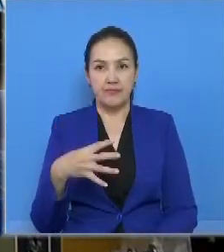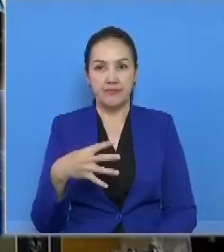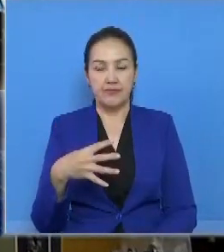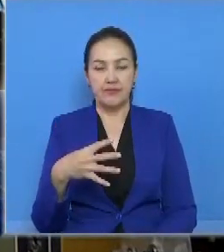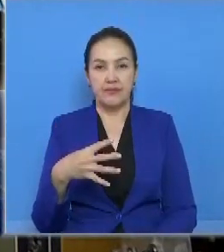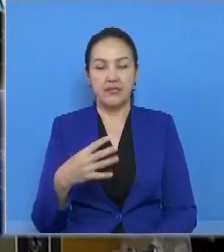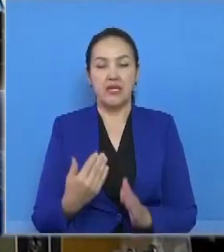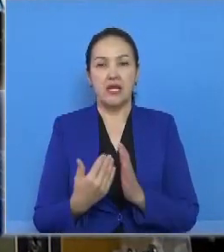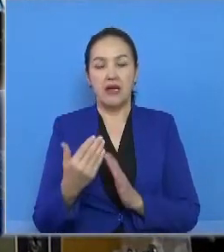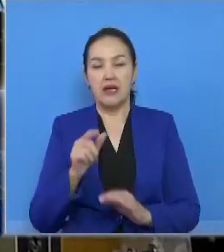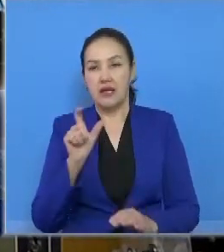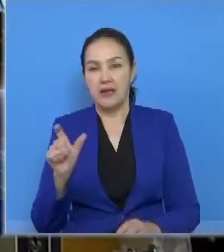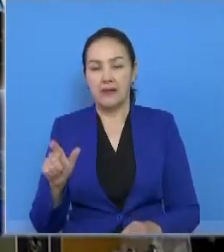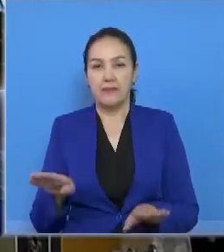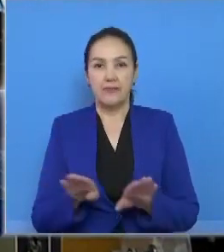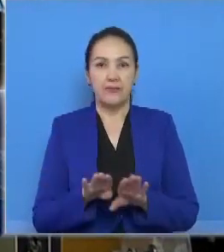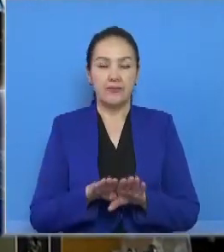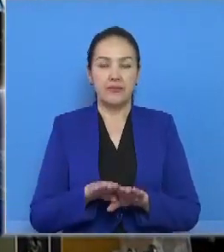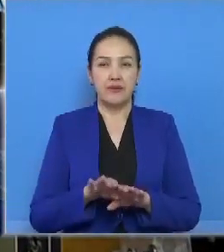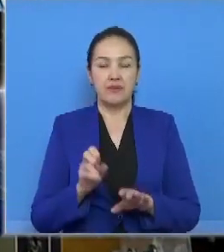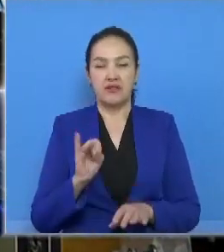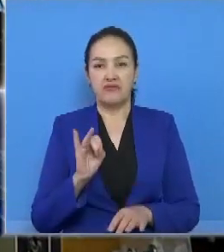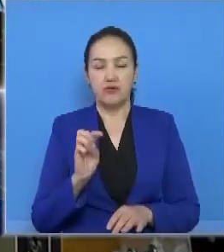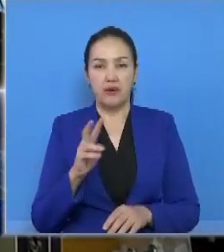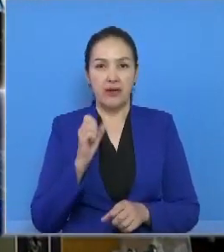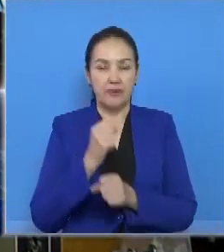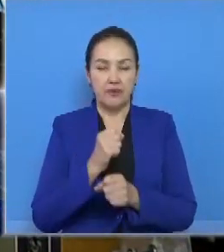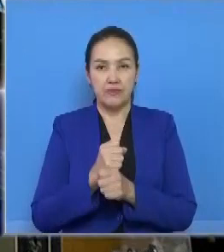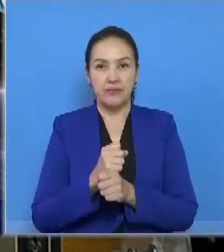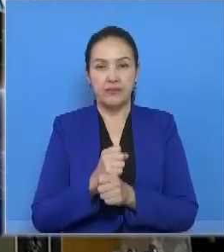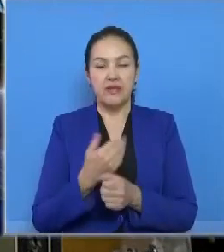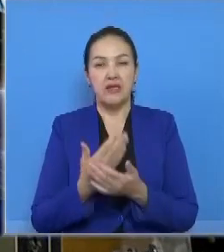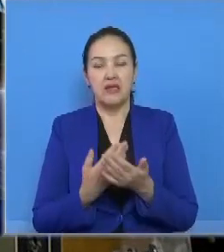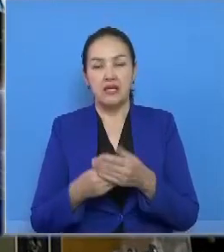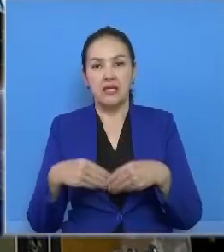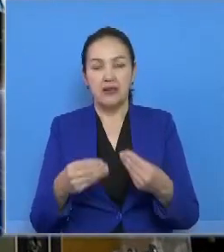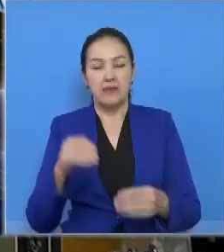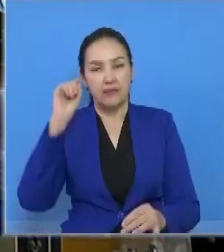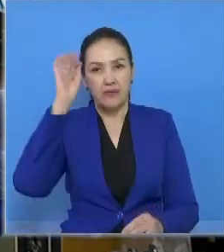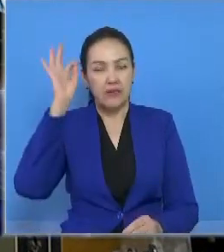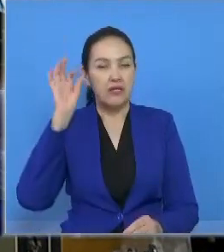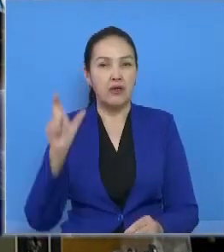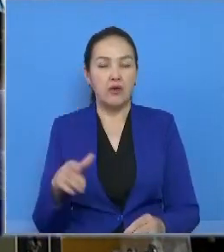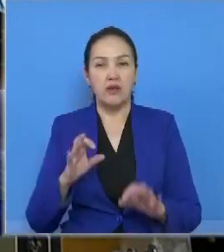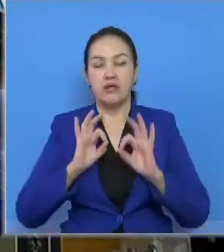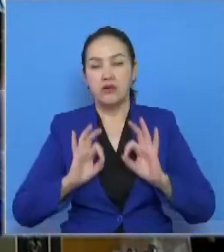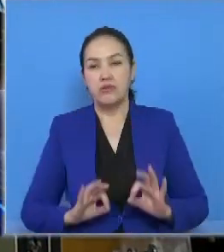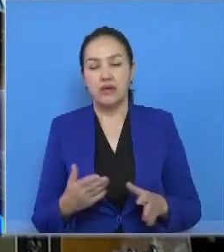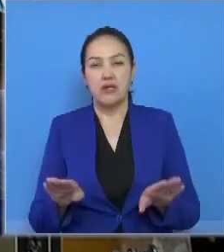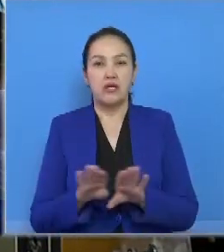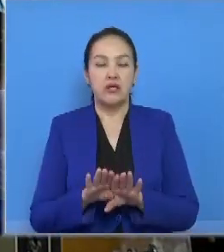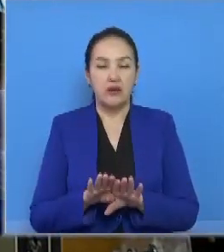40-тан асам кісі сол платформамен жұмыс істейді. Сол кеңес береді, психологтар, юристер,